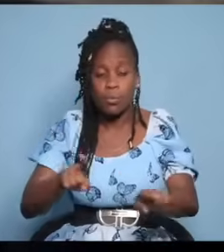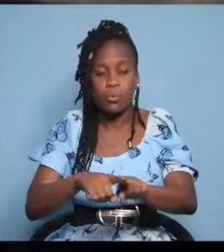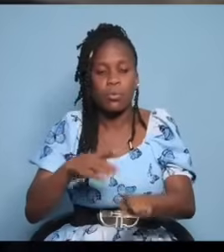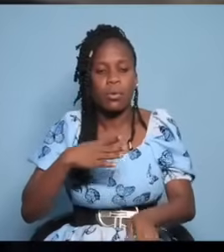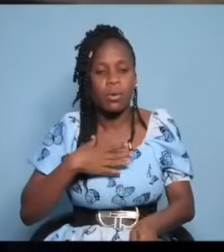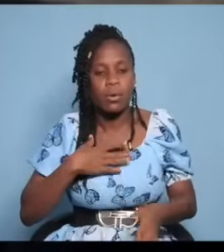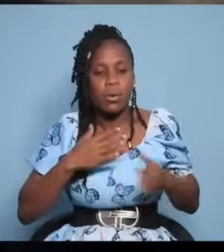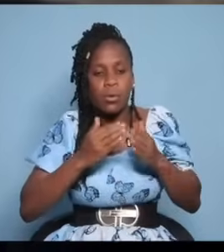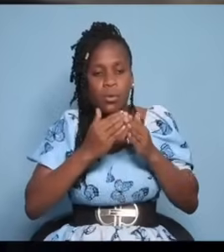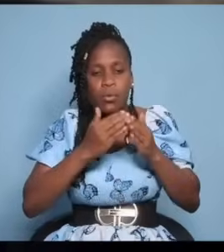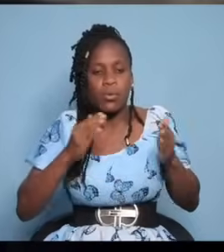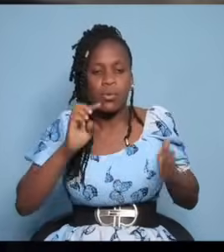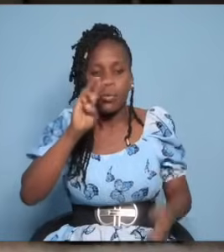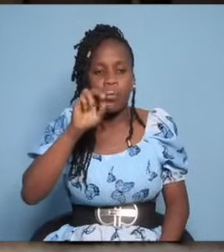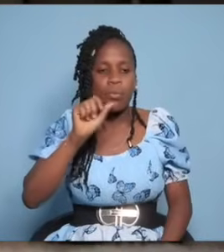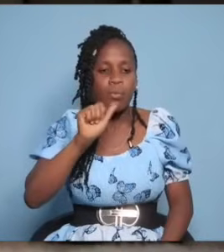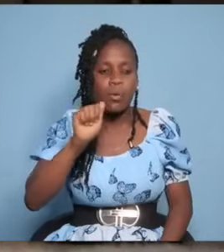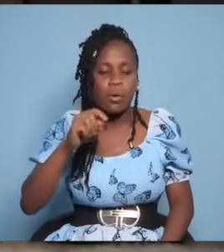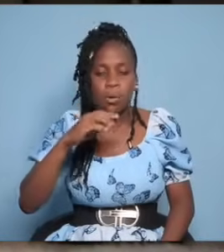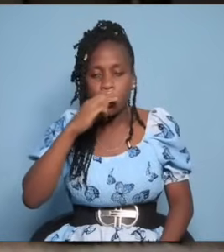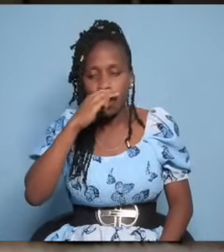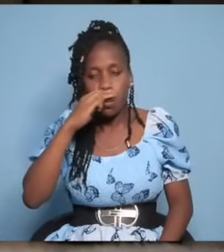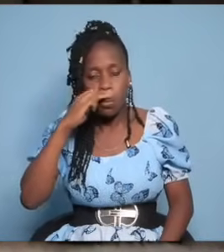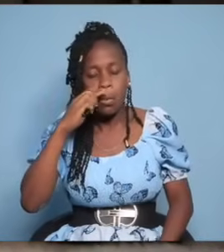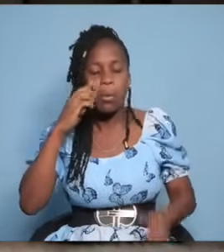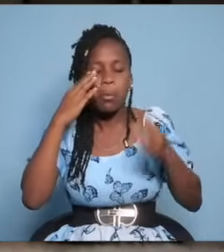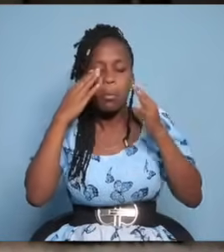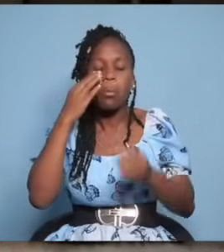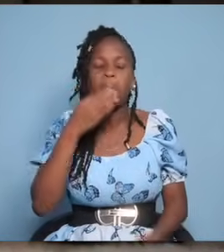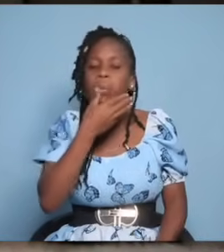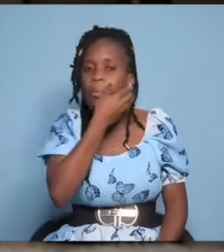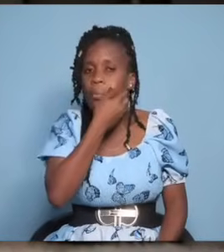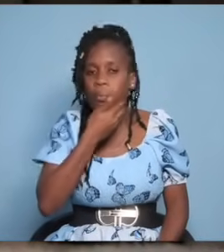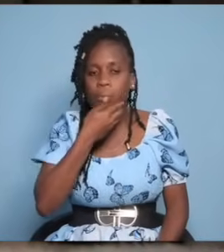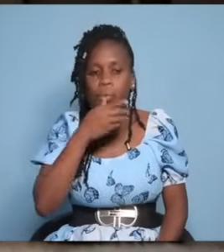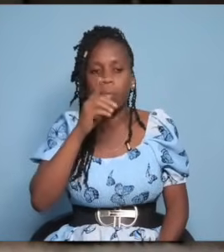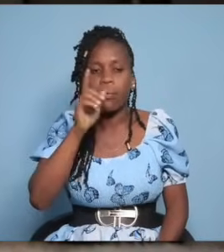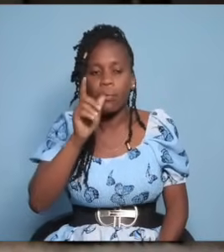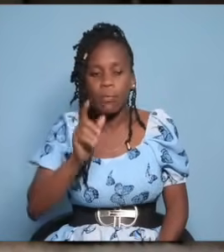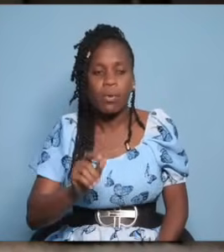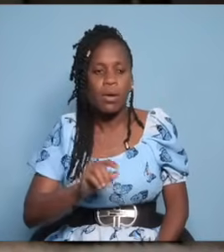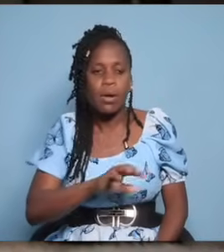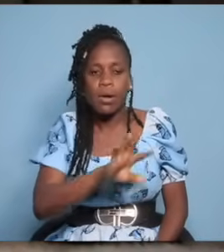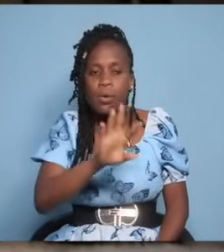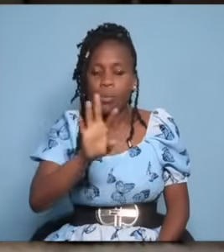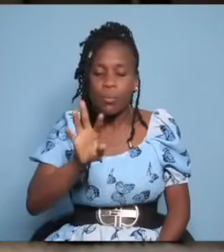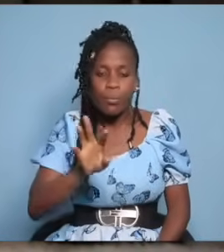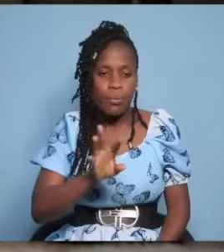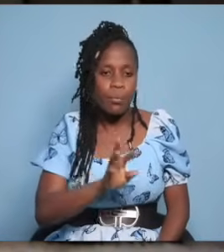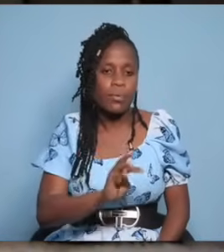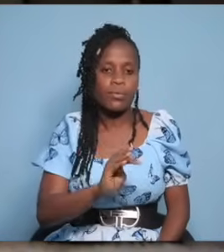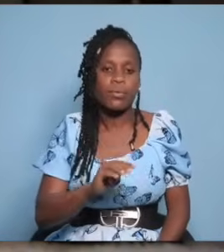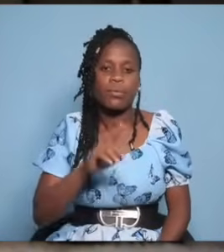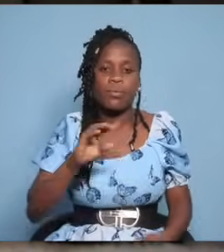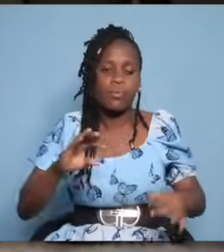Viva Afrika, viva Tanzania, viva. Mimi naitwa Lupa Mdupange, behind